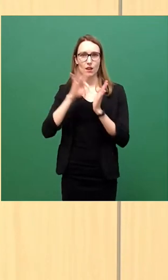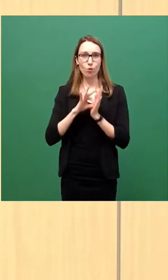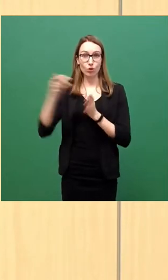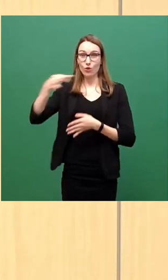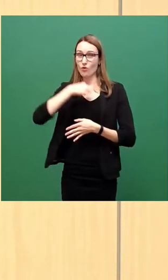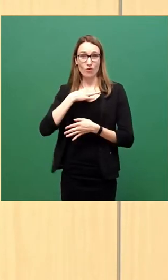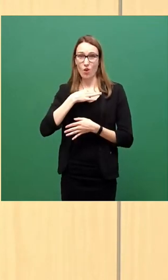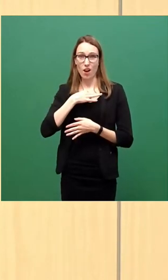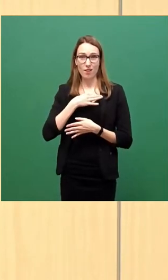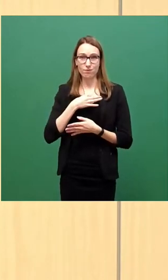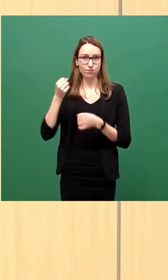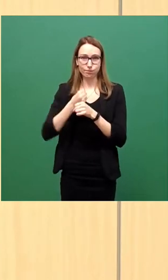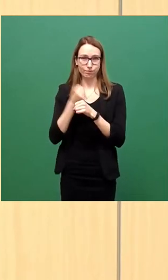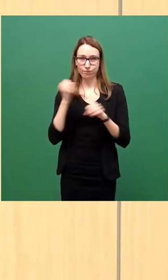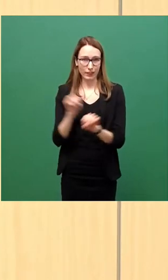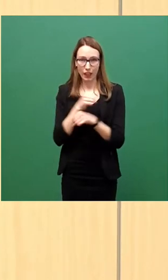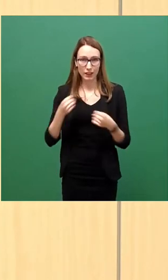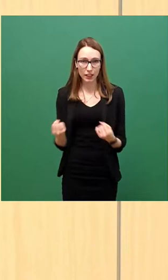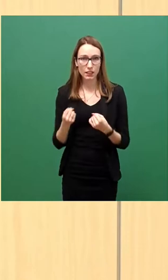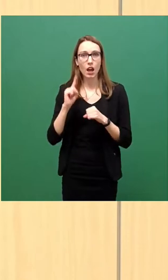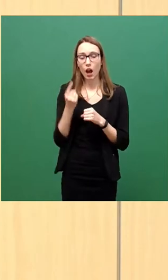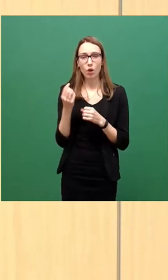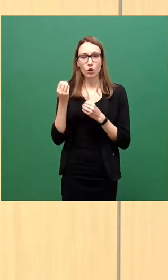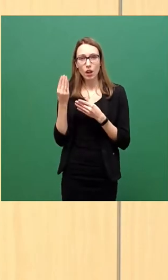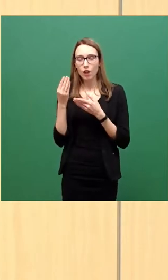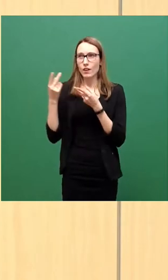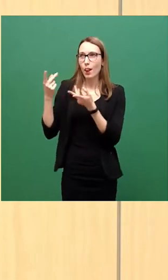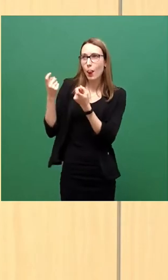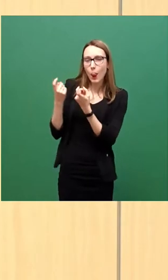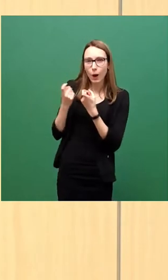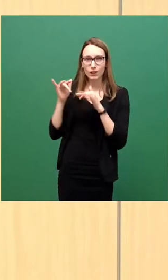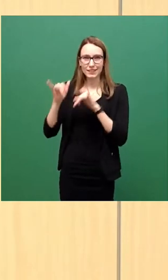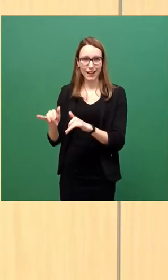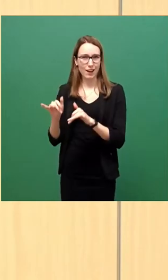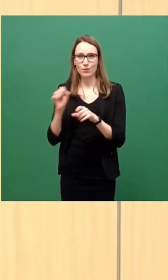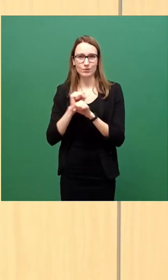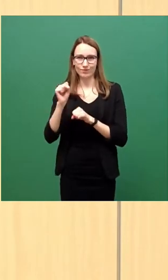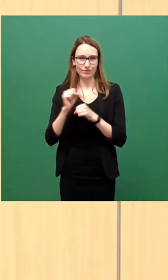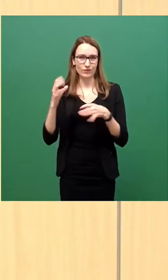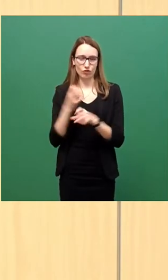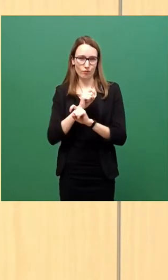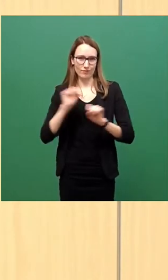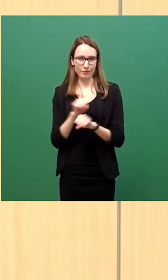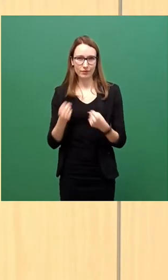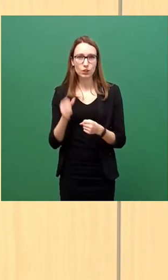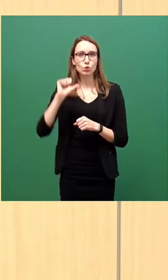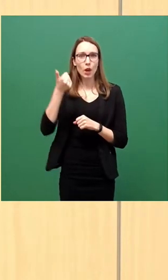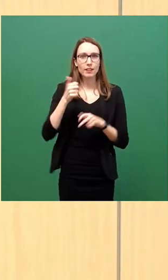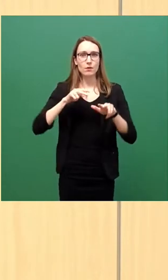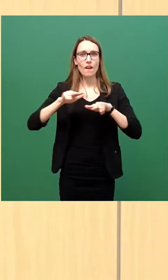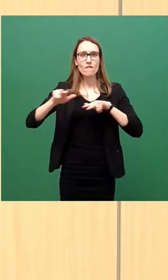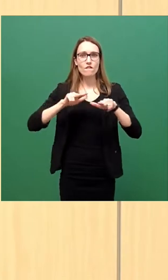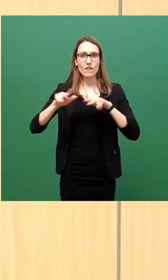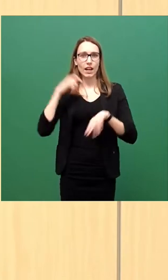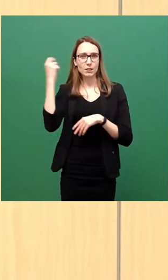machbar. Auch wenn man mit dem Sahnehäubchen Weixdorf lockt. Wir sind der Meinung, wir müssen uns als Verkehrsbetriebe erst einmal überlegen, wo wir denn überhaupt